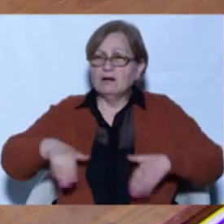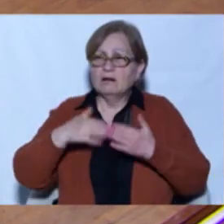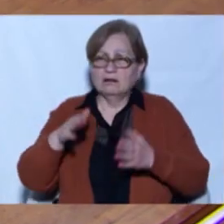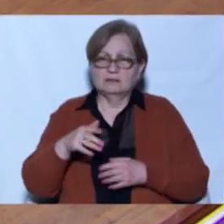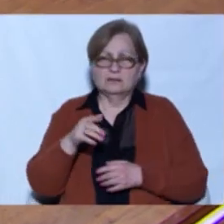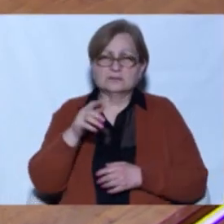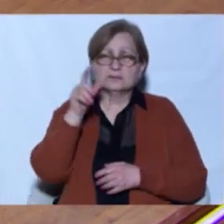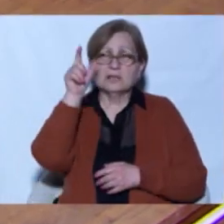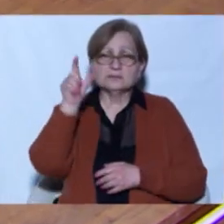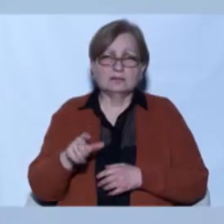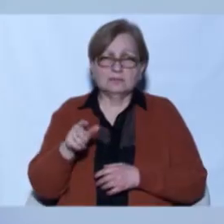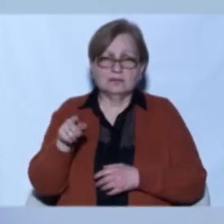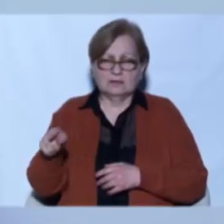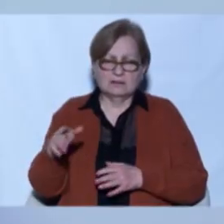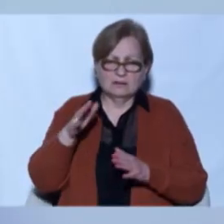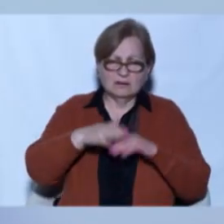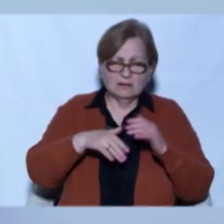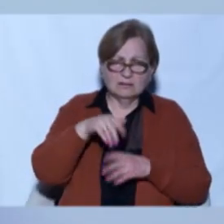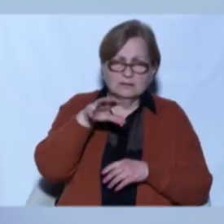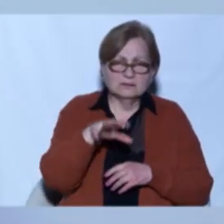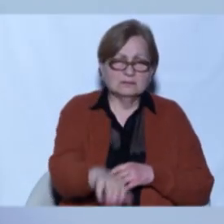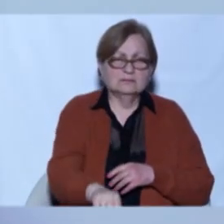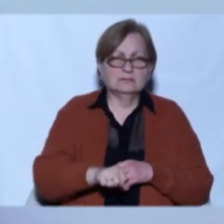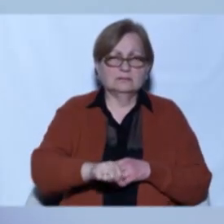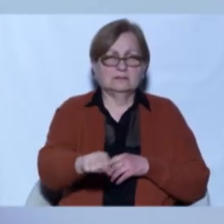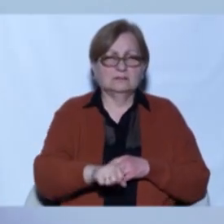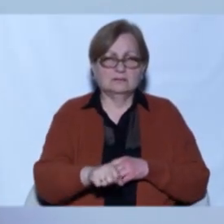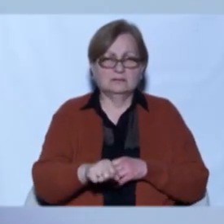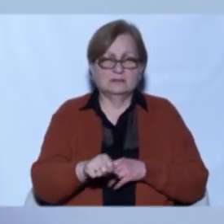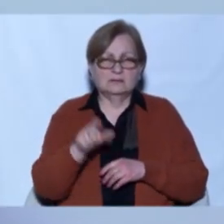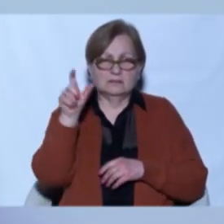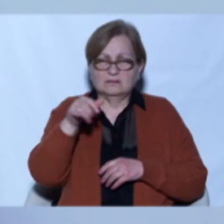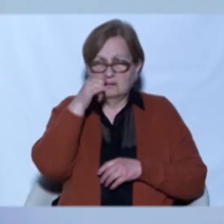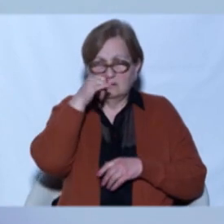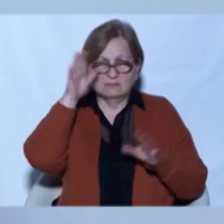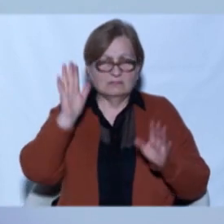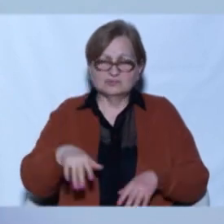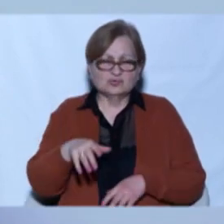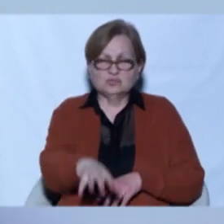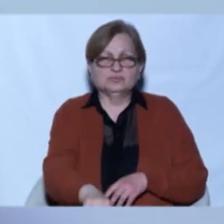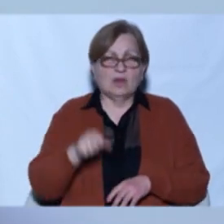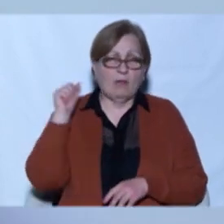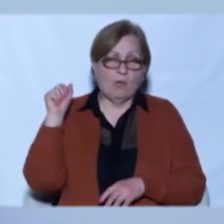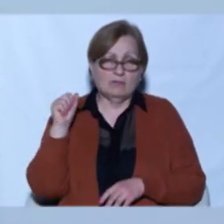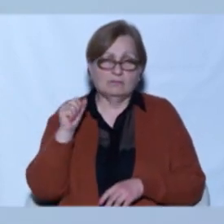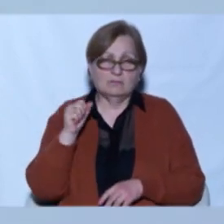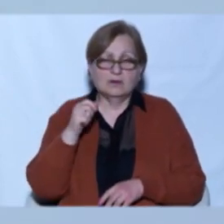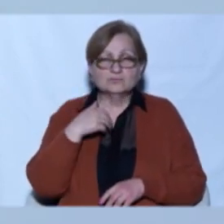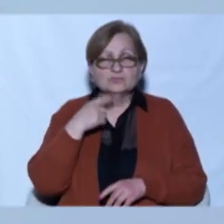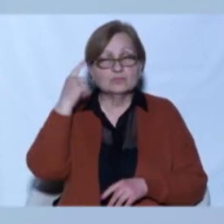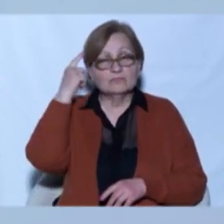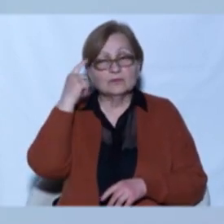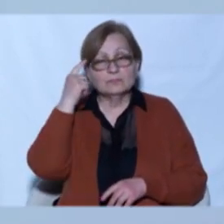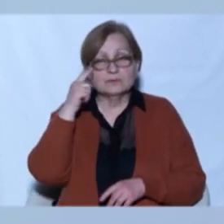იქ მოხვდება, ხელს მიაწვდენს ამ აკვანს და ვერც ერთ ადამიანს ვერ მოუხერხებია ეს. და თუ დავფიქრდებით